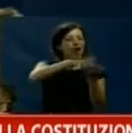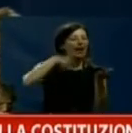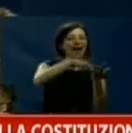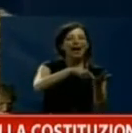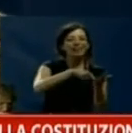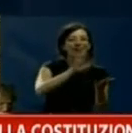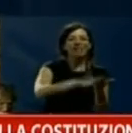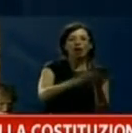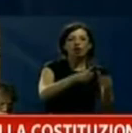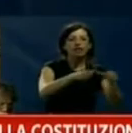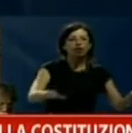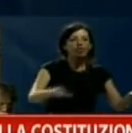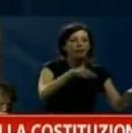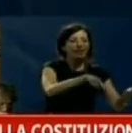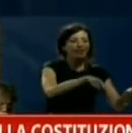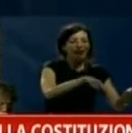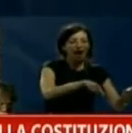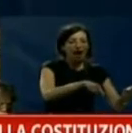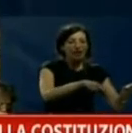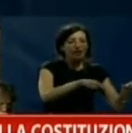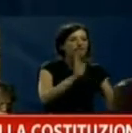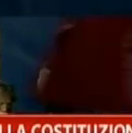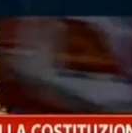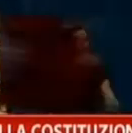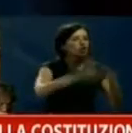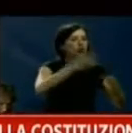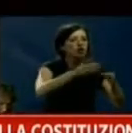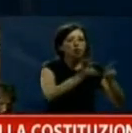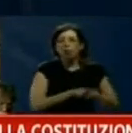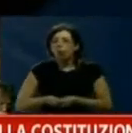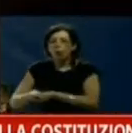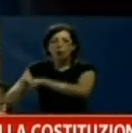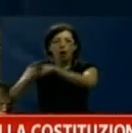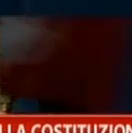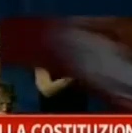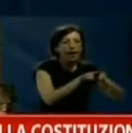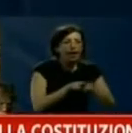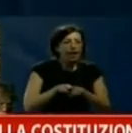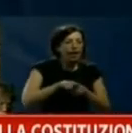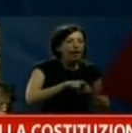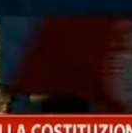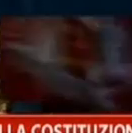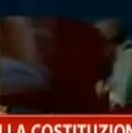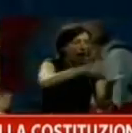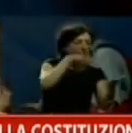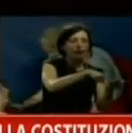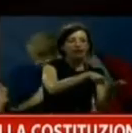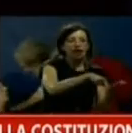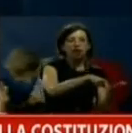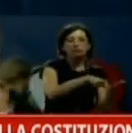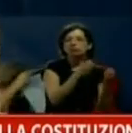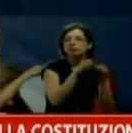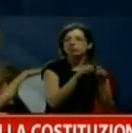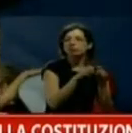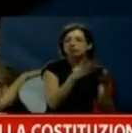stesso valore giuridico dei trattati e che è scomparsa. E io credo che ciò che noi dovremmo chiedere,